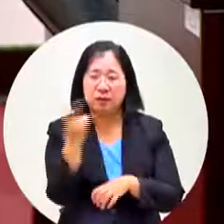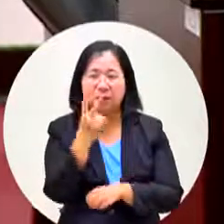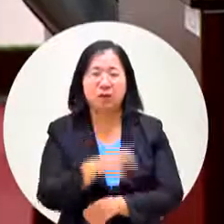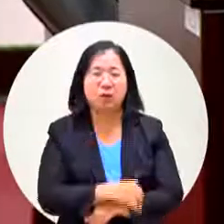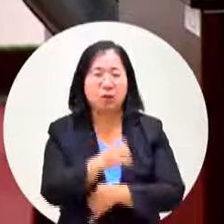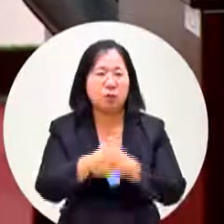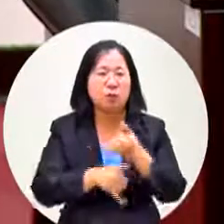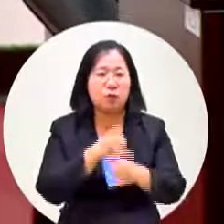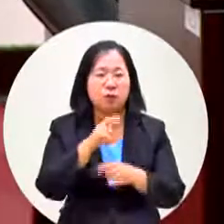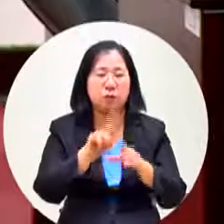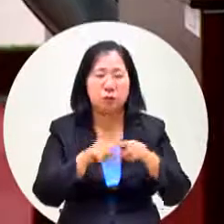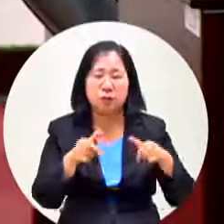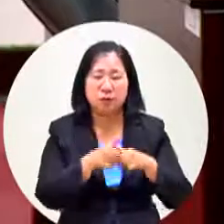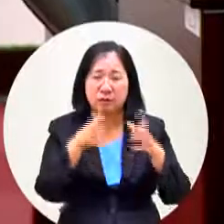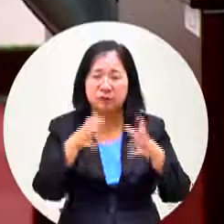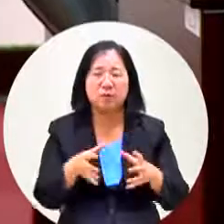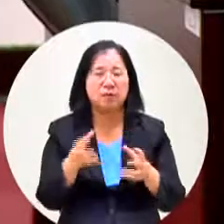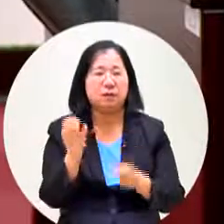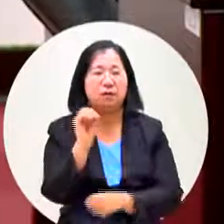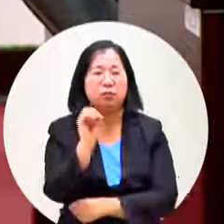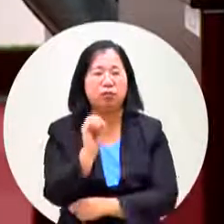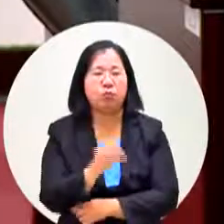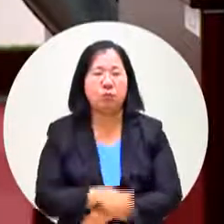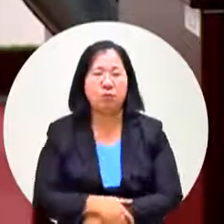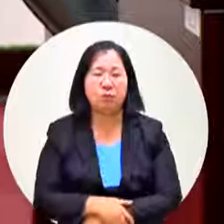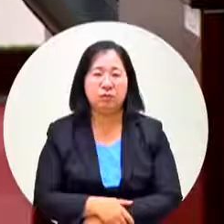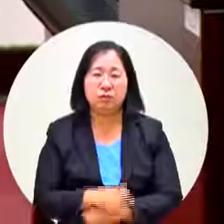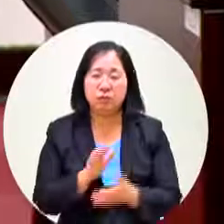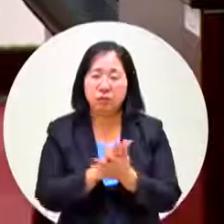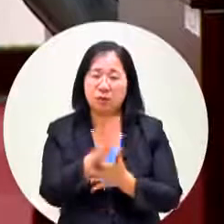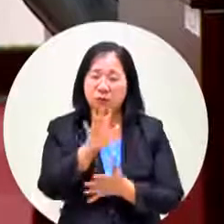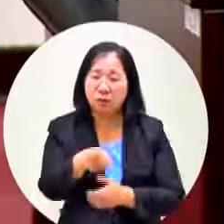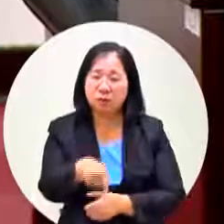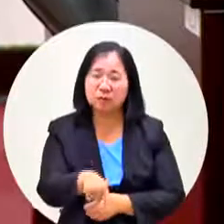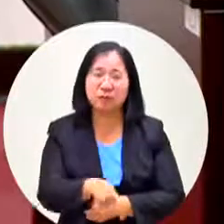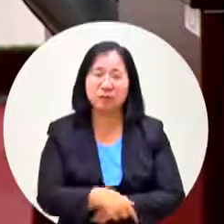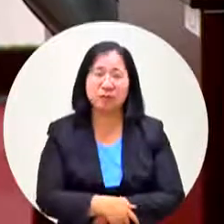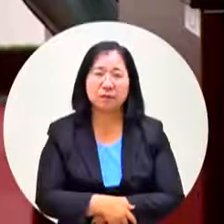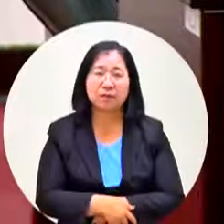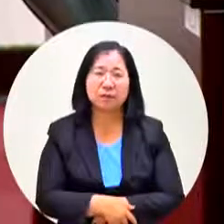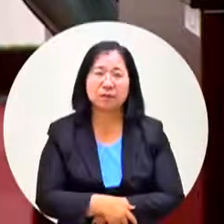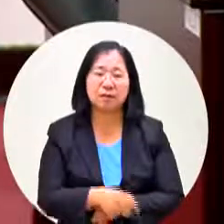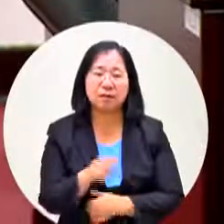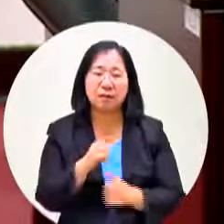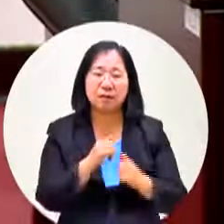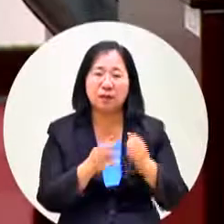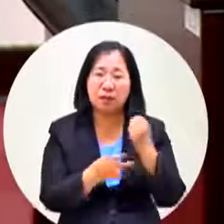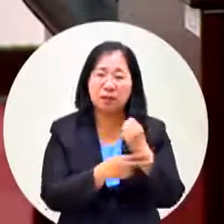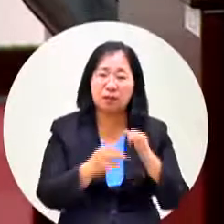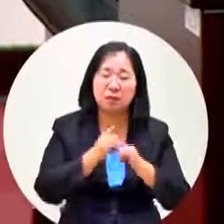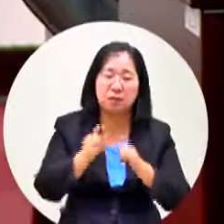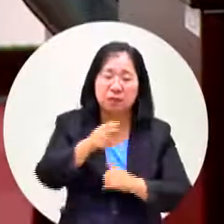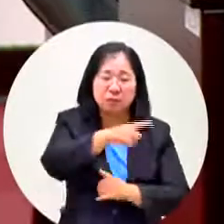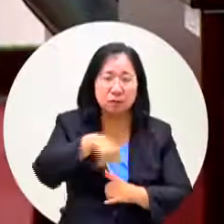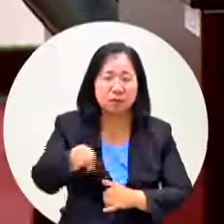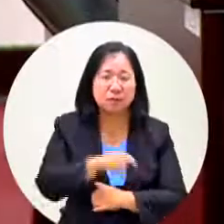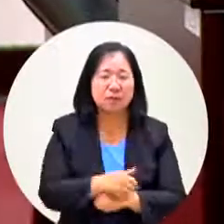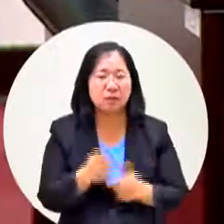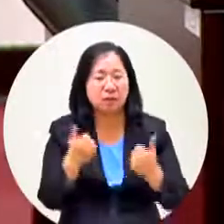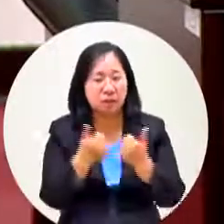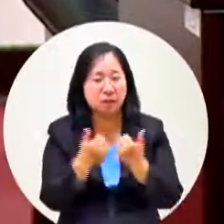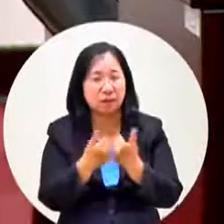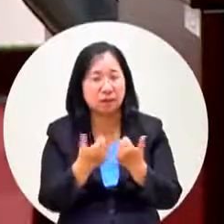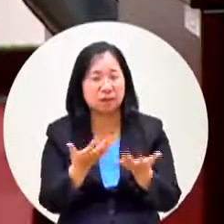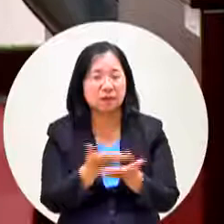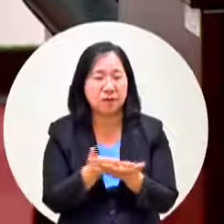啦吼，啊伊只未来这个都市计划从化区完成了以后吼，伊可能会进驻超